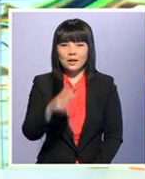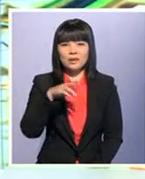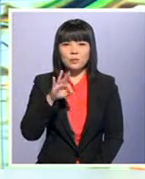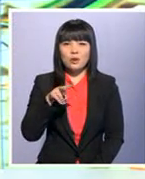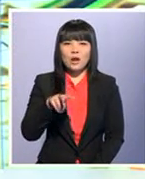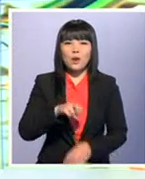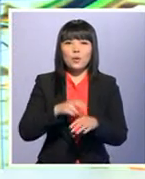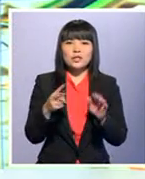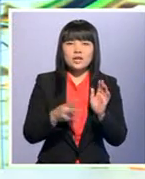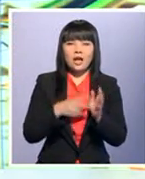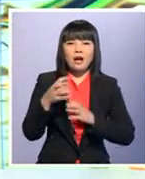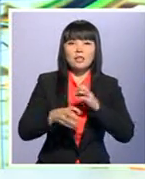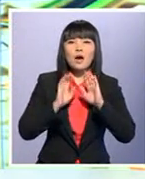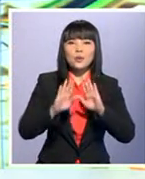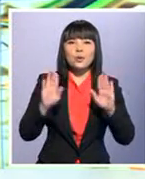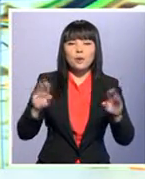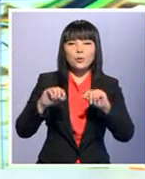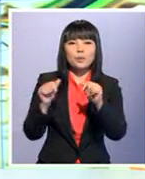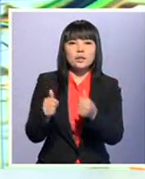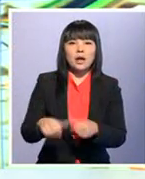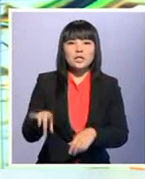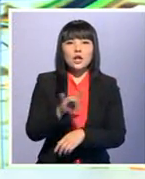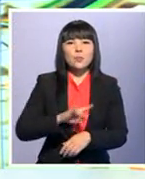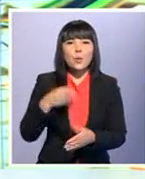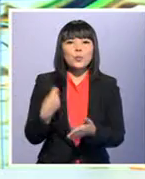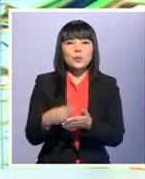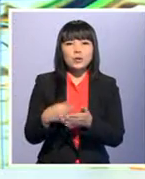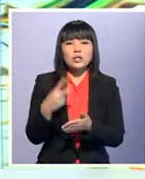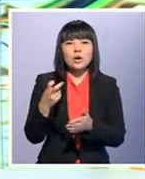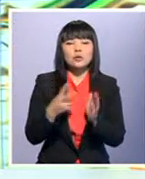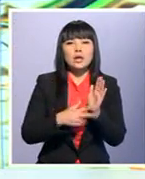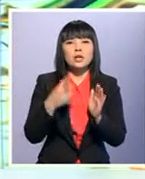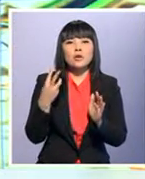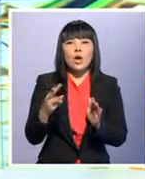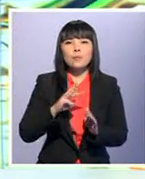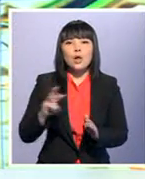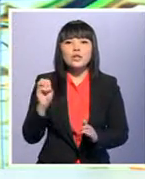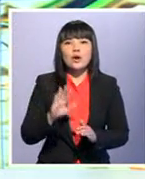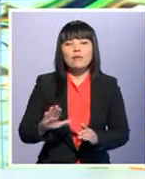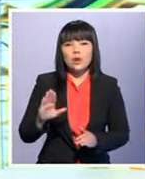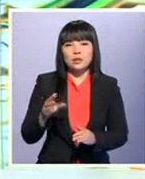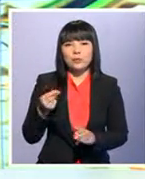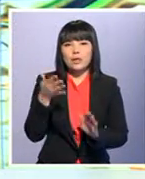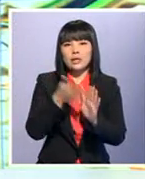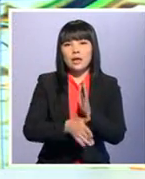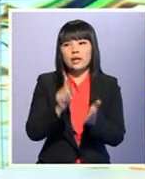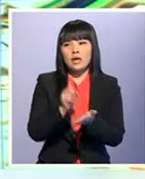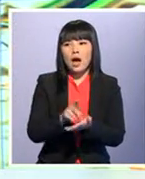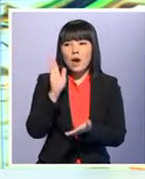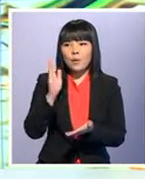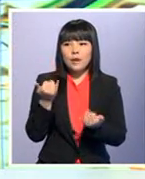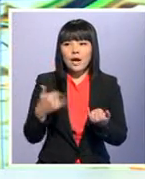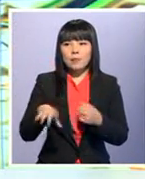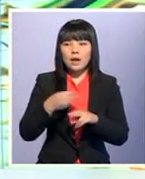Экспо 2017 халықаралық көрмесін ұйымдастыруға республикалық бюджеттен 283 миллион евро жұмсалады. Бірақ шыққан бұл қомақты